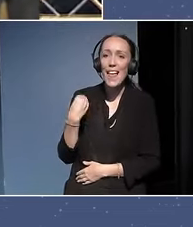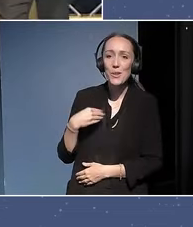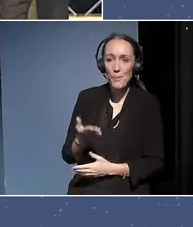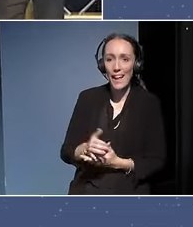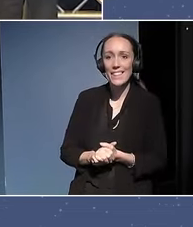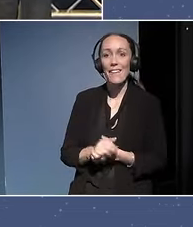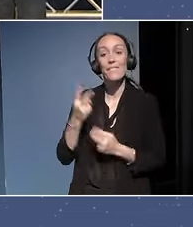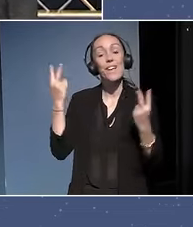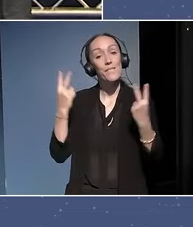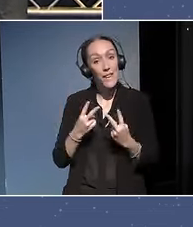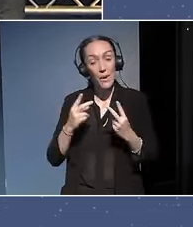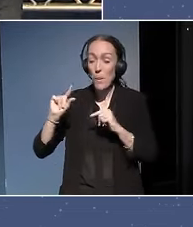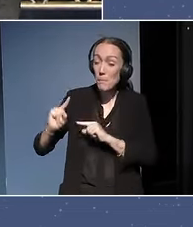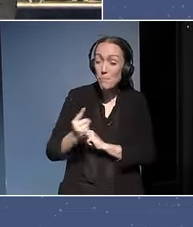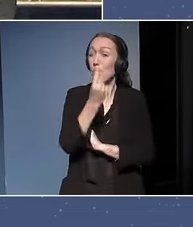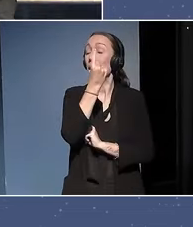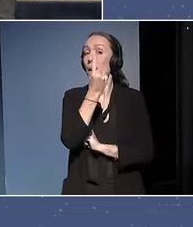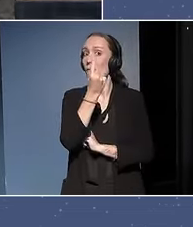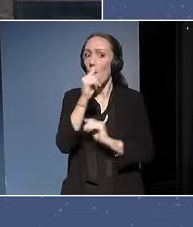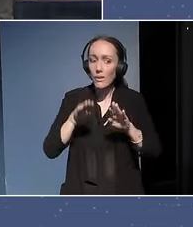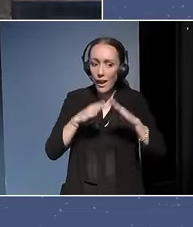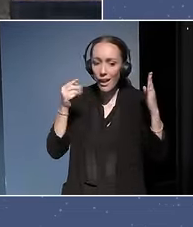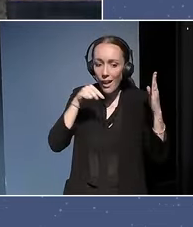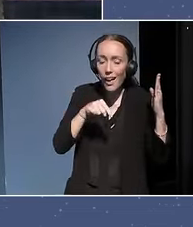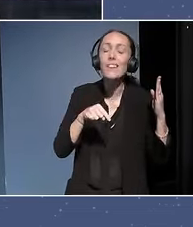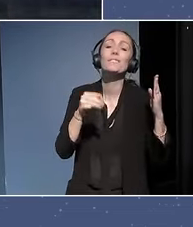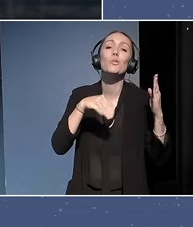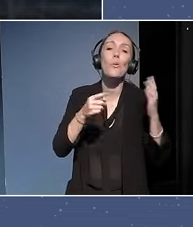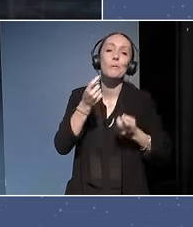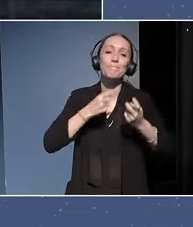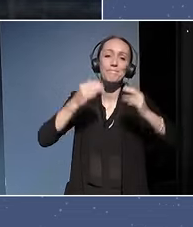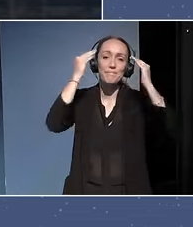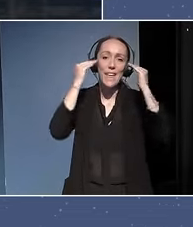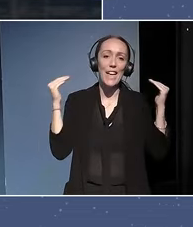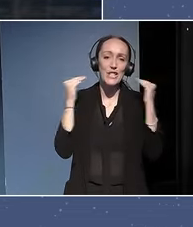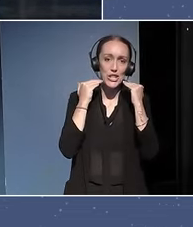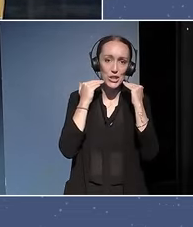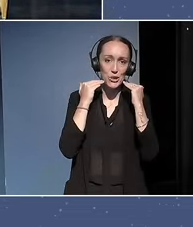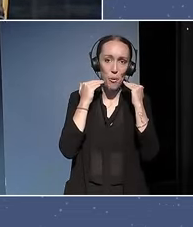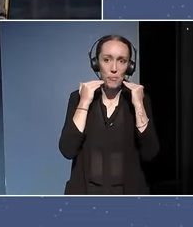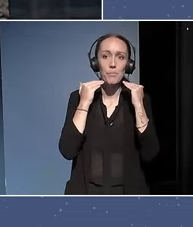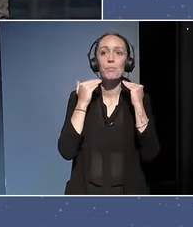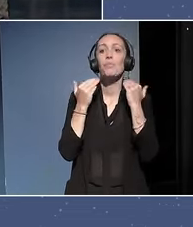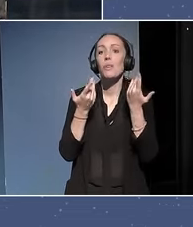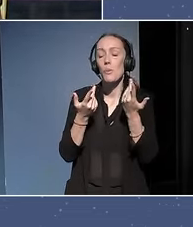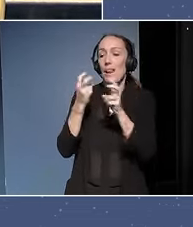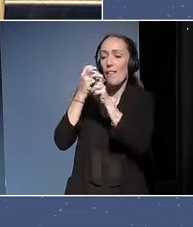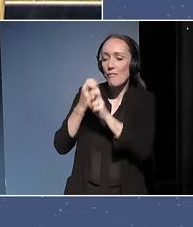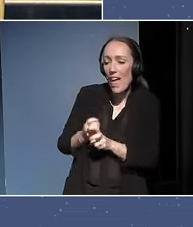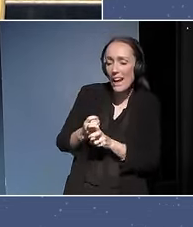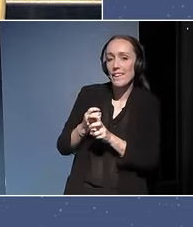prima volta che è stato trovato è stato trovato in Egitto Quindi queste grosse vertebre con queste spine